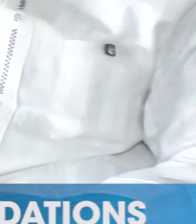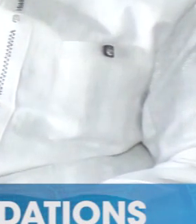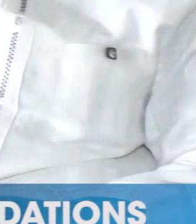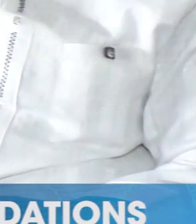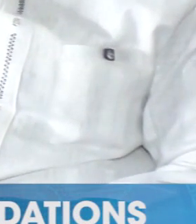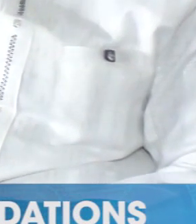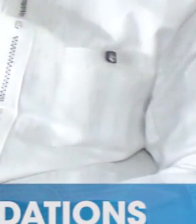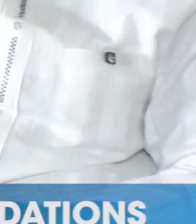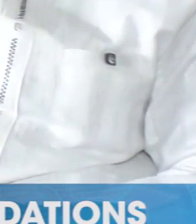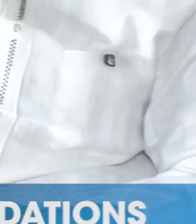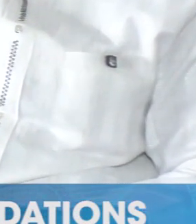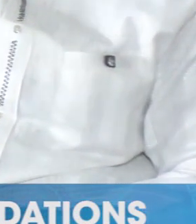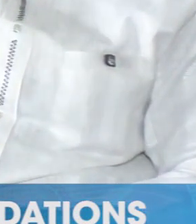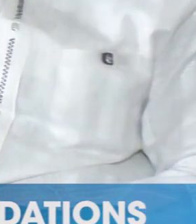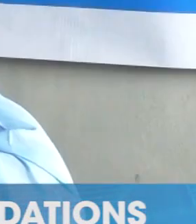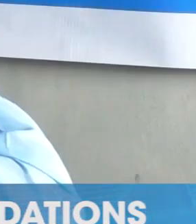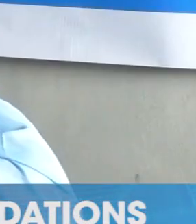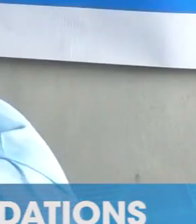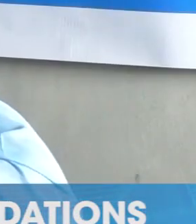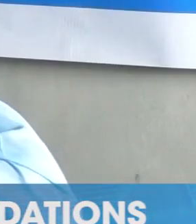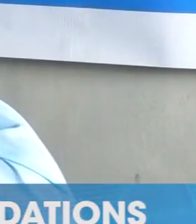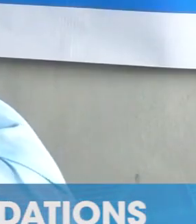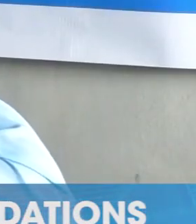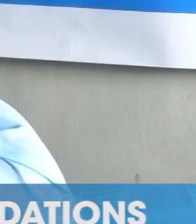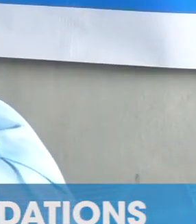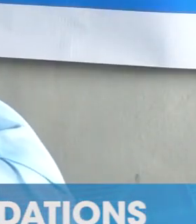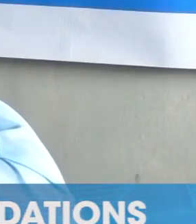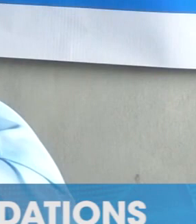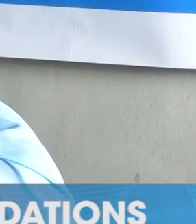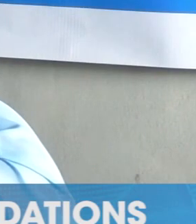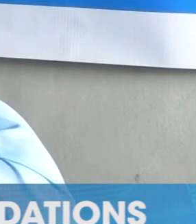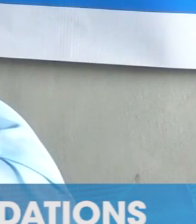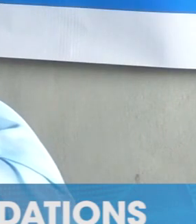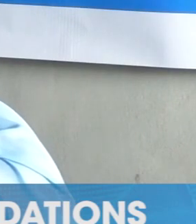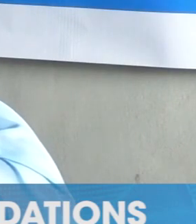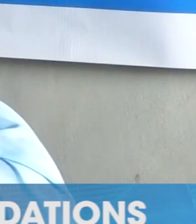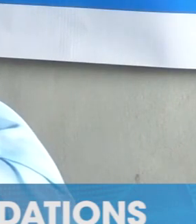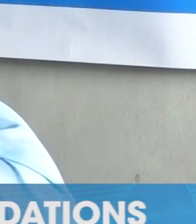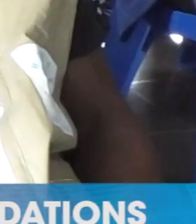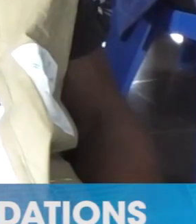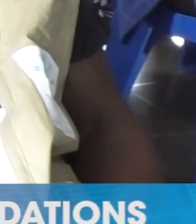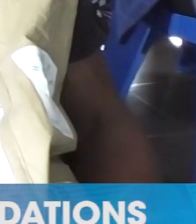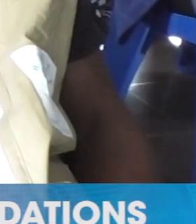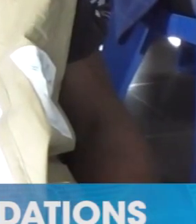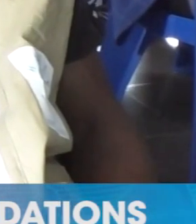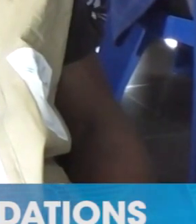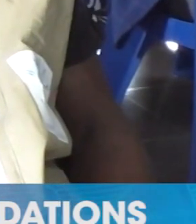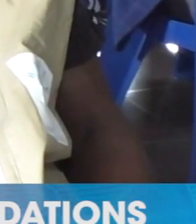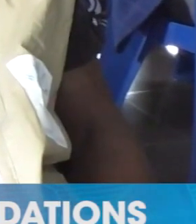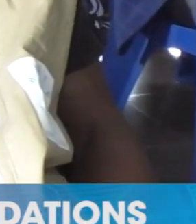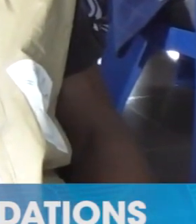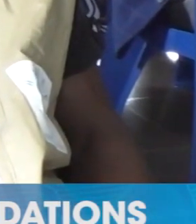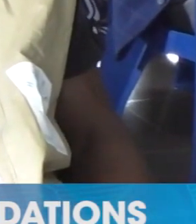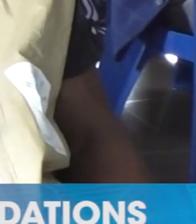hier mardi une conférence de presse à son siège à Bingerville une rencontre au cours de laquelle les 20 les 80 observateurs de